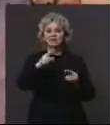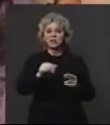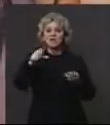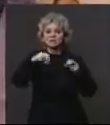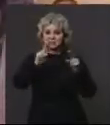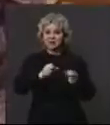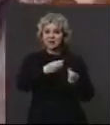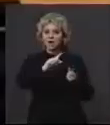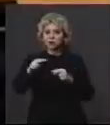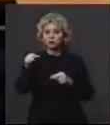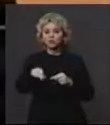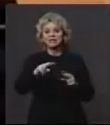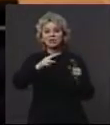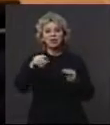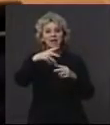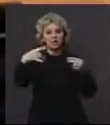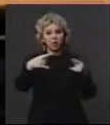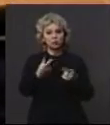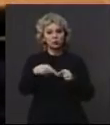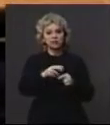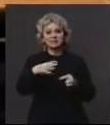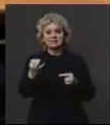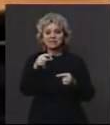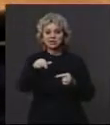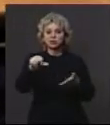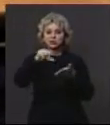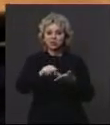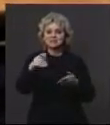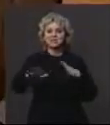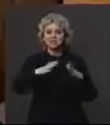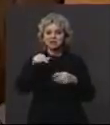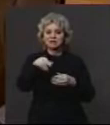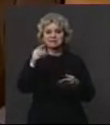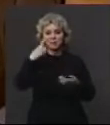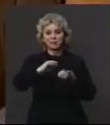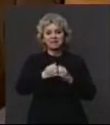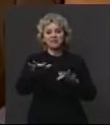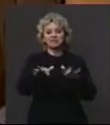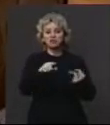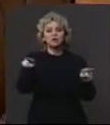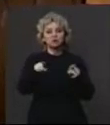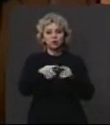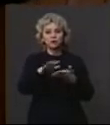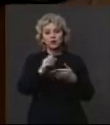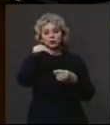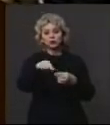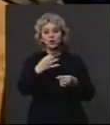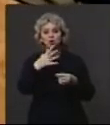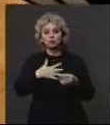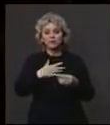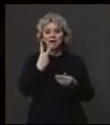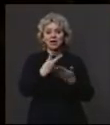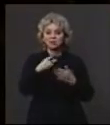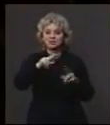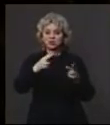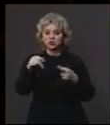хореографической подготовкой. Танцоры на экране очень пластичны. Участники долго тренировались и запоминали движения, но все равно сбиваются. Самая любимая